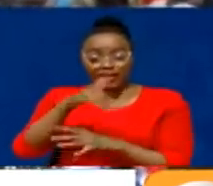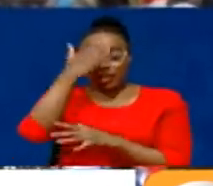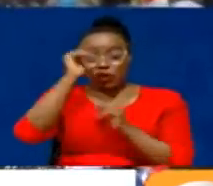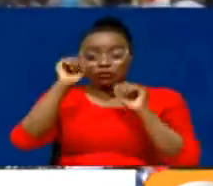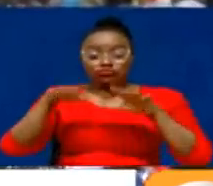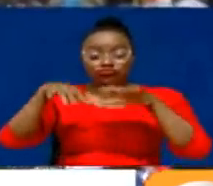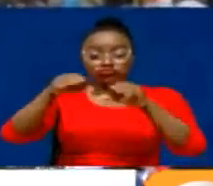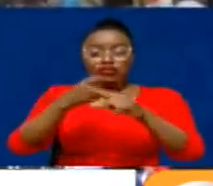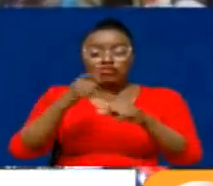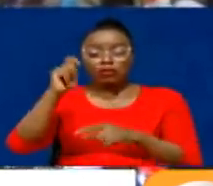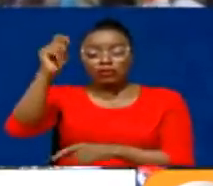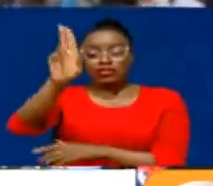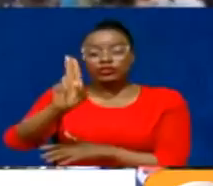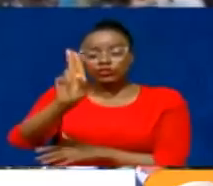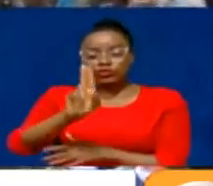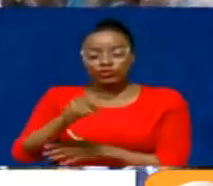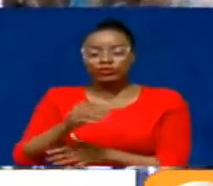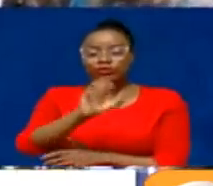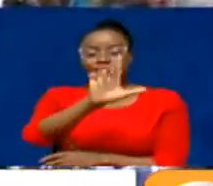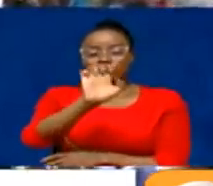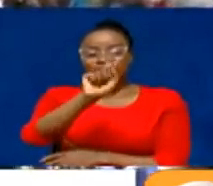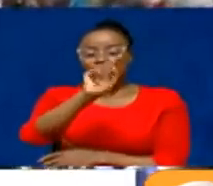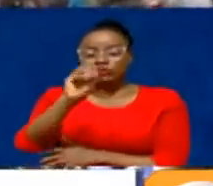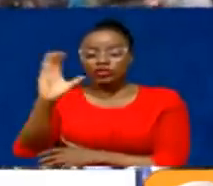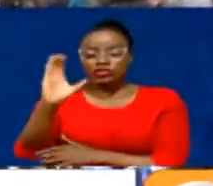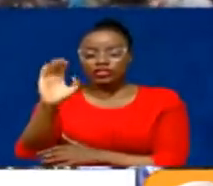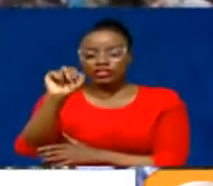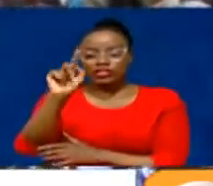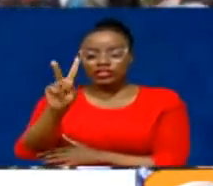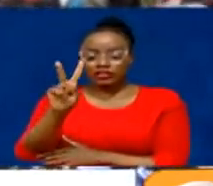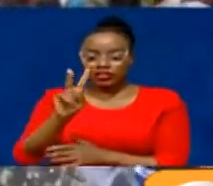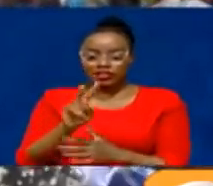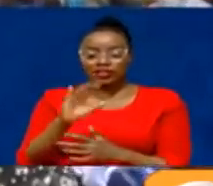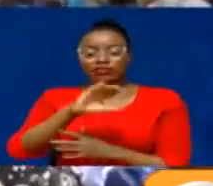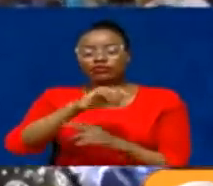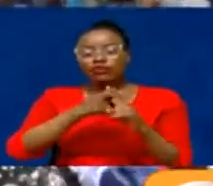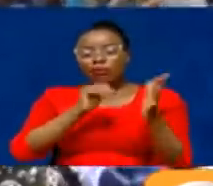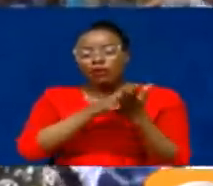ili kumridhi Rais Uhuru Kenyatta. Stephen Netoru, Ninga ya Citizen, kaunti ya Makueni.